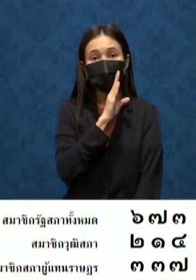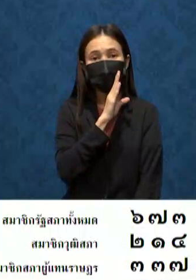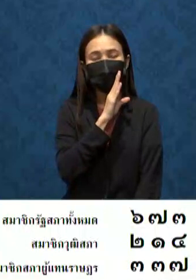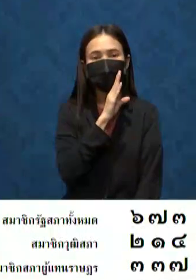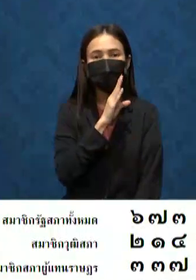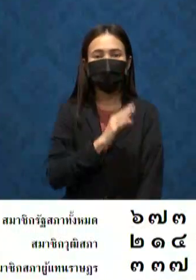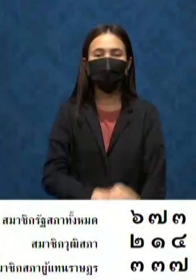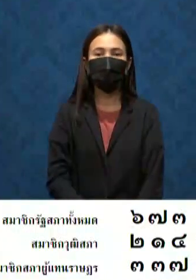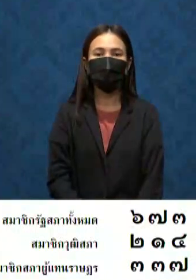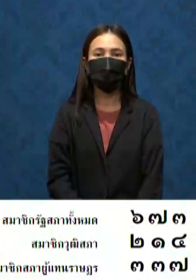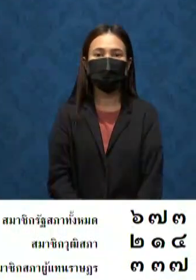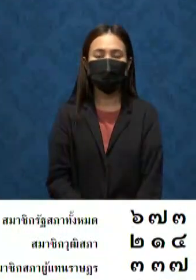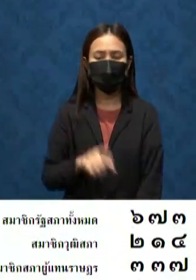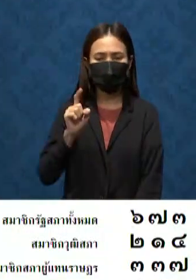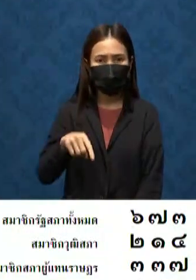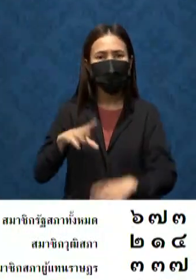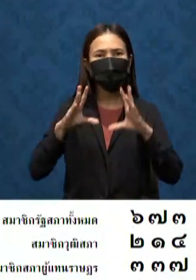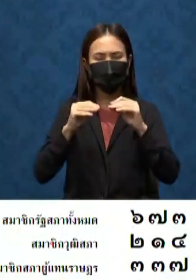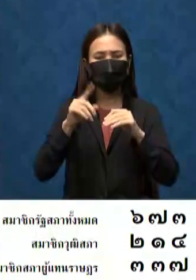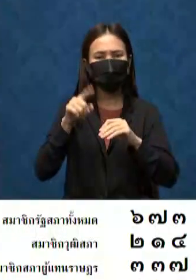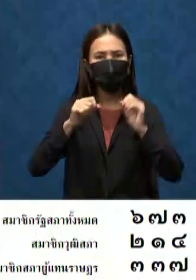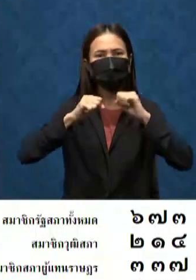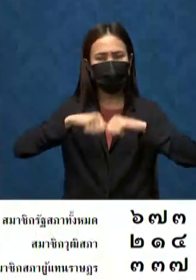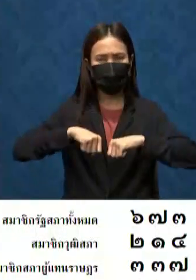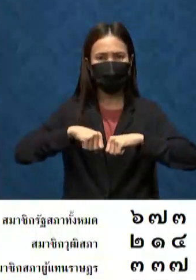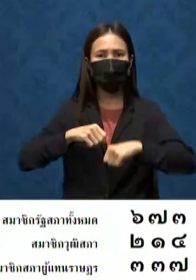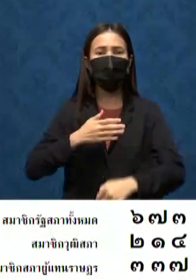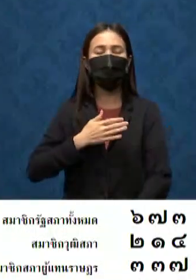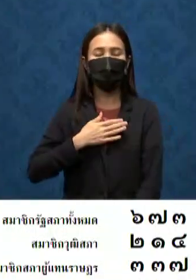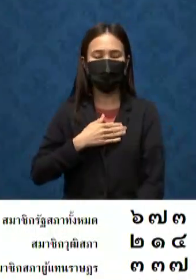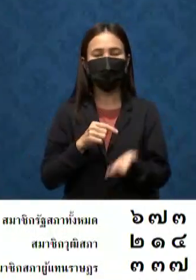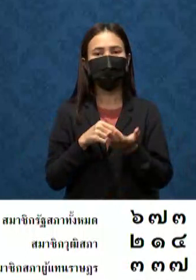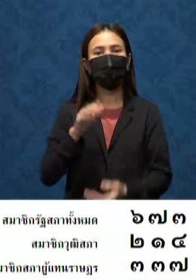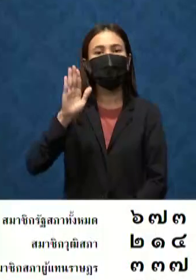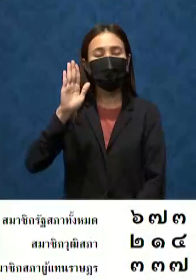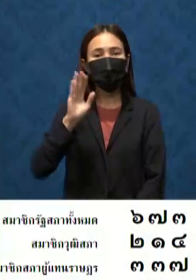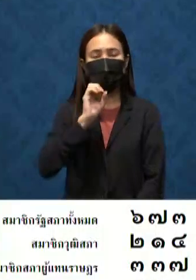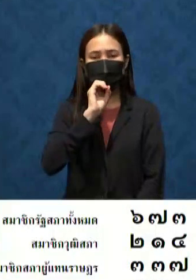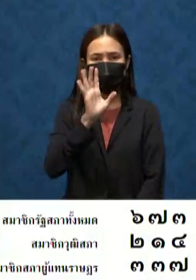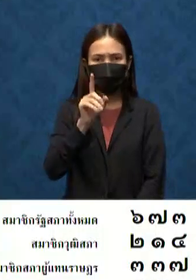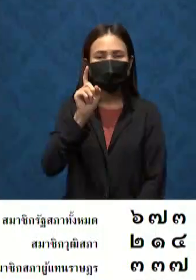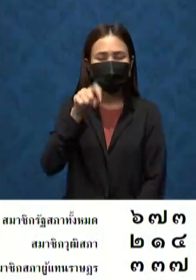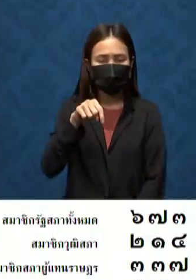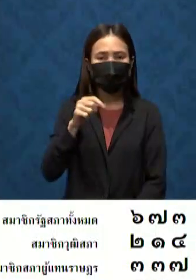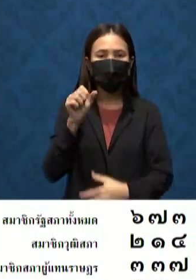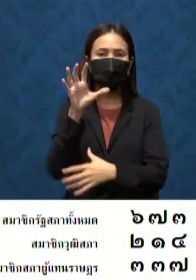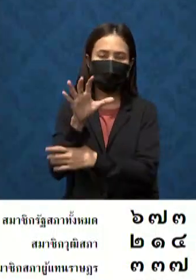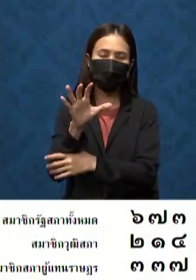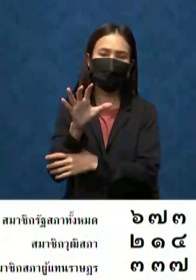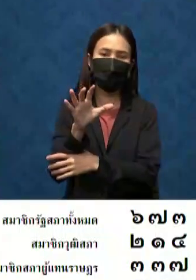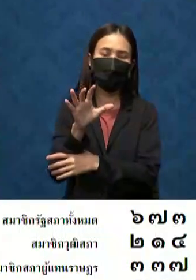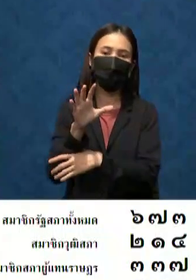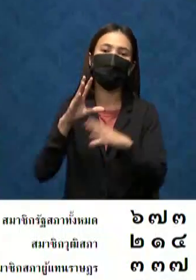ให้ที่ประชุมเห็นให้ความเห็นชอบผมจึงขอเสนอญัตติตามข้อบังคับการประชุม